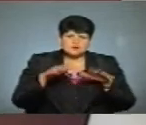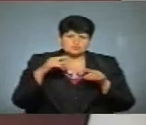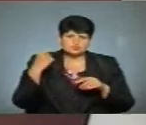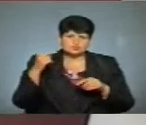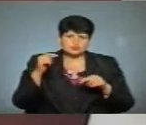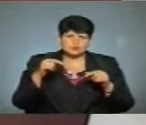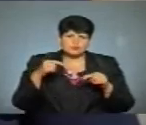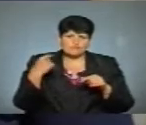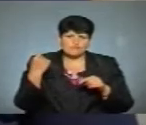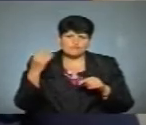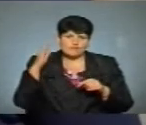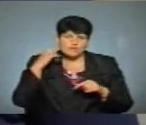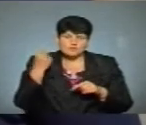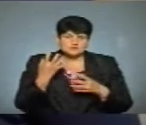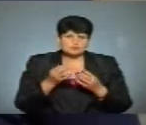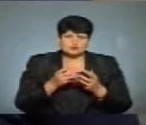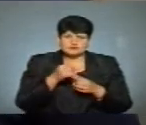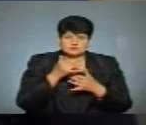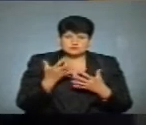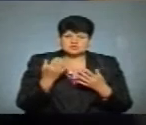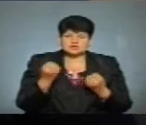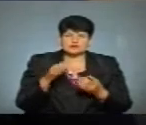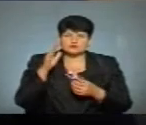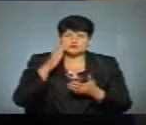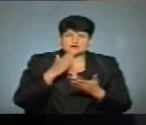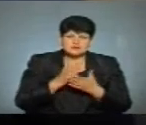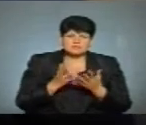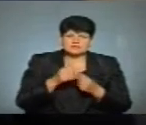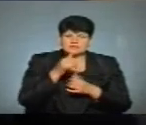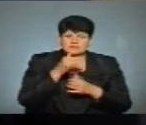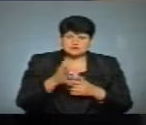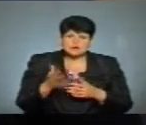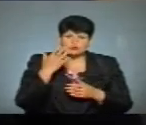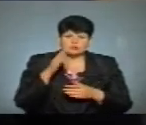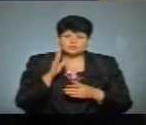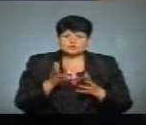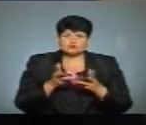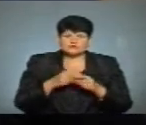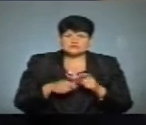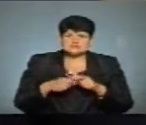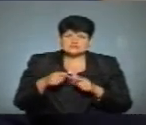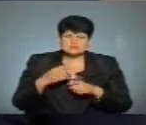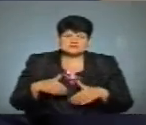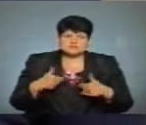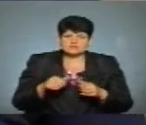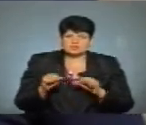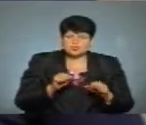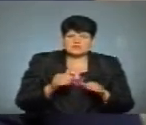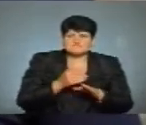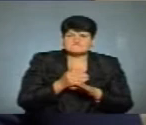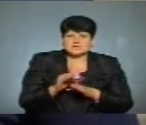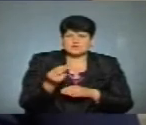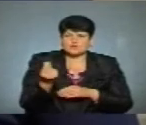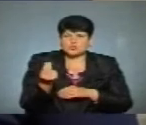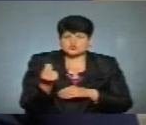не підрахували. То, що є вода, порахувати їх неможливо. Коли будуть прораховані всі збитки, будемо звертатись до уряду для виділення